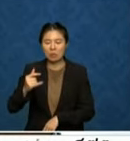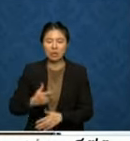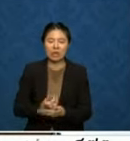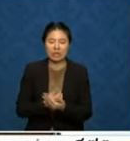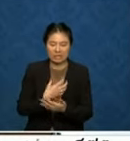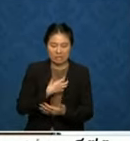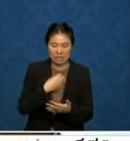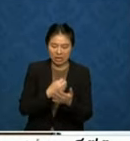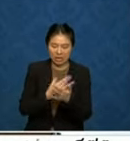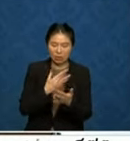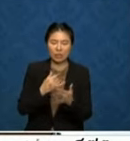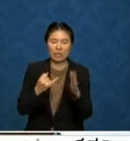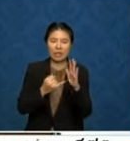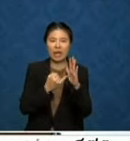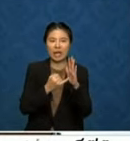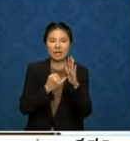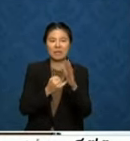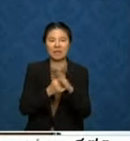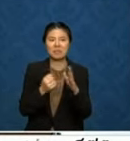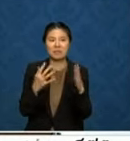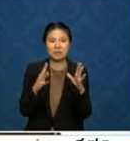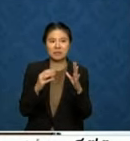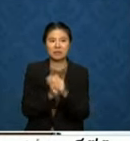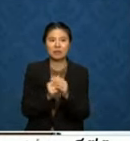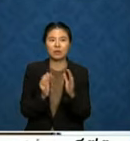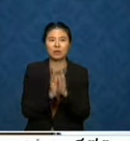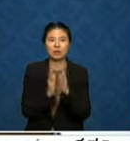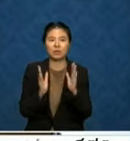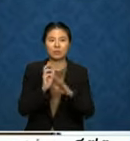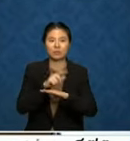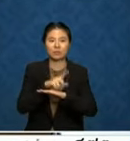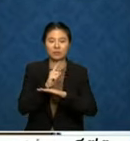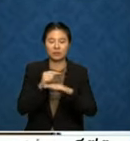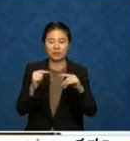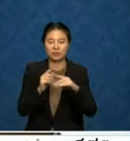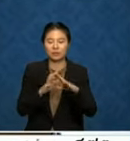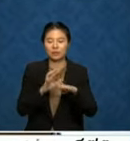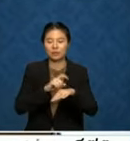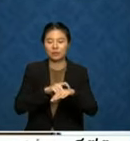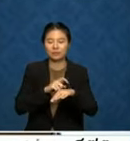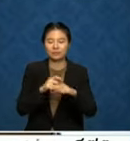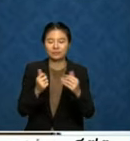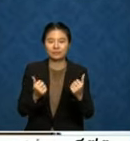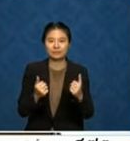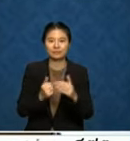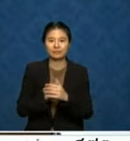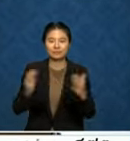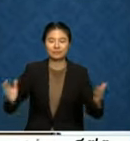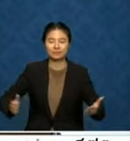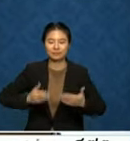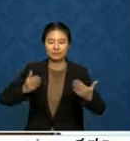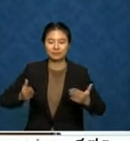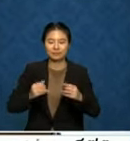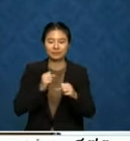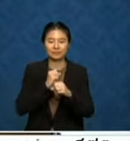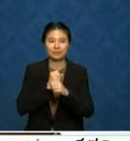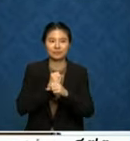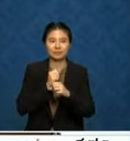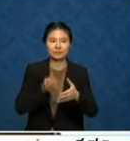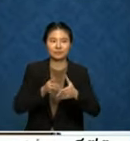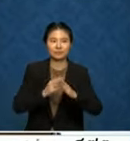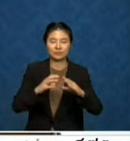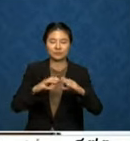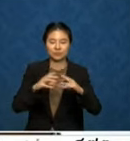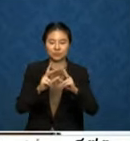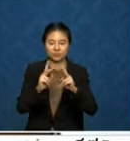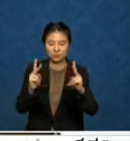ยที่ไม่ทำงานหนักครับต้องขอบพระคุณท่านประธานนะครับที่ให้เวลาผมวันนี้ก็สุดท้ายก็ขอสนับสนุนให้มีการตั้งคณะกรรมการ